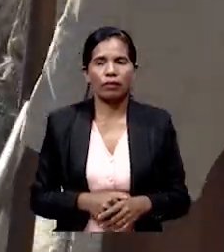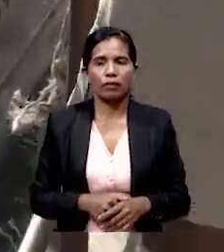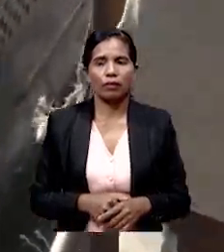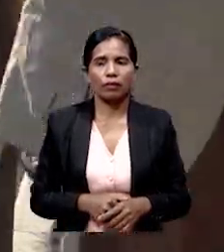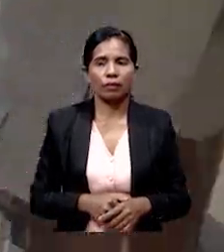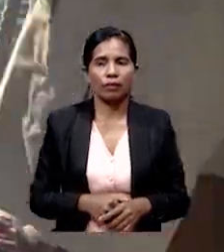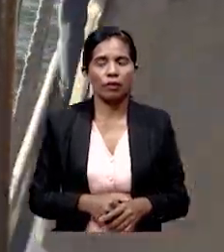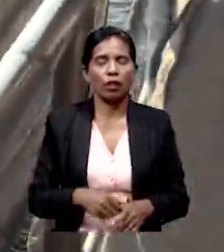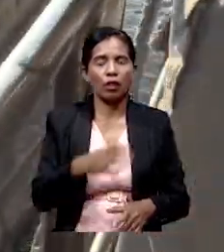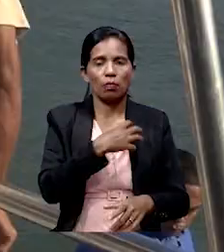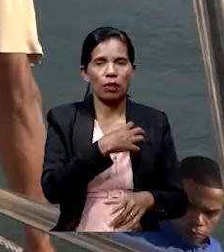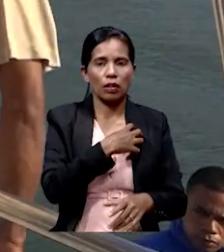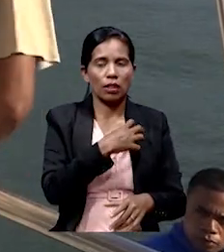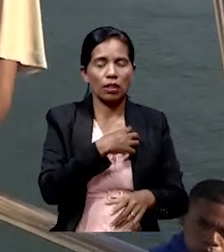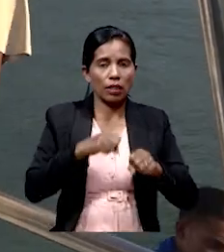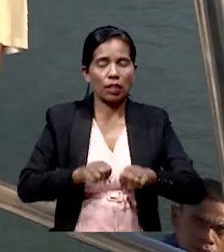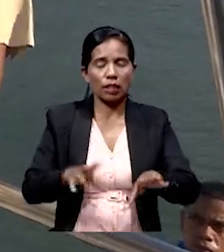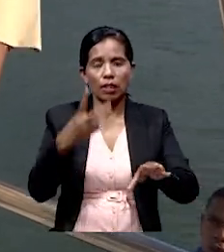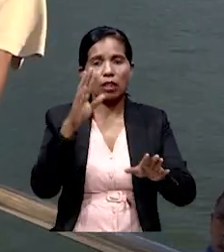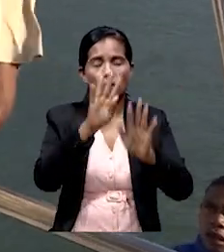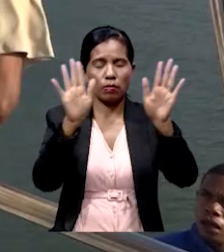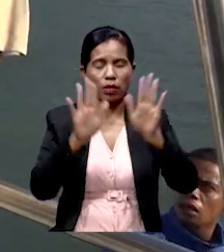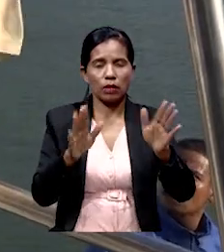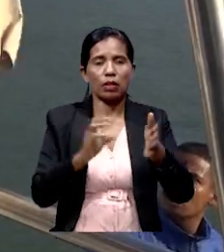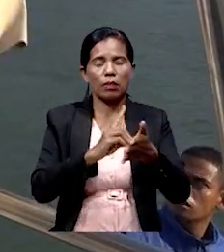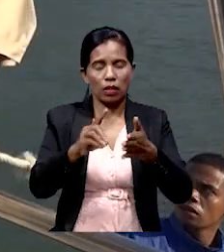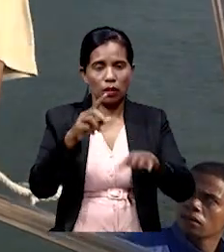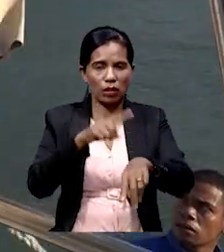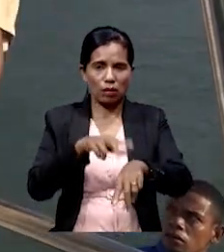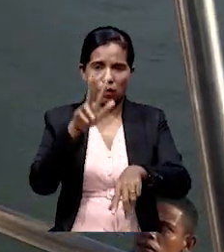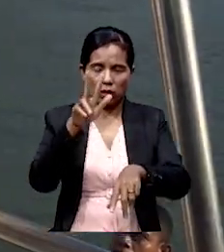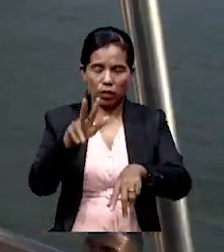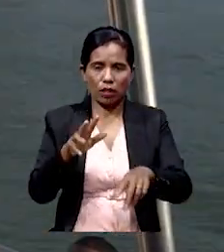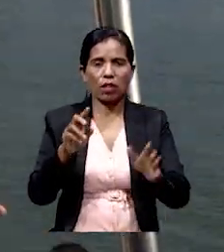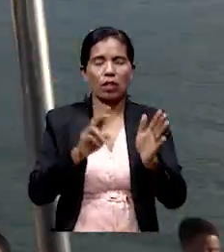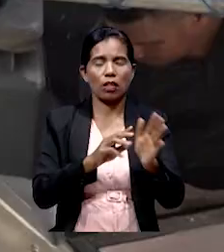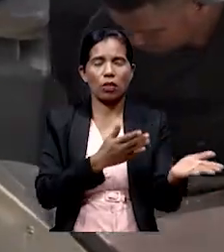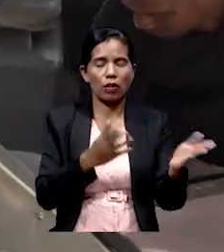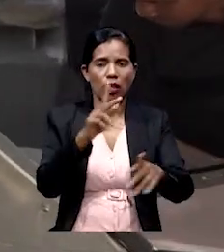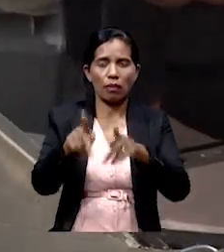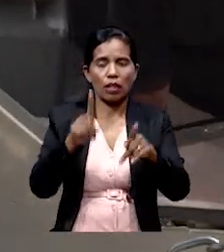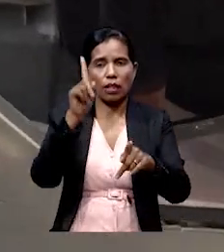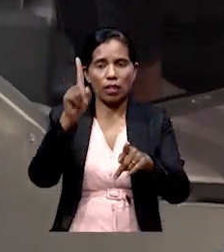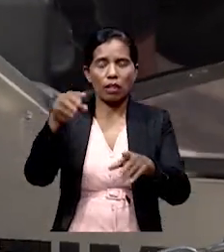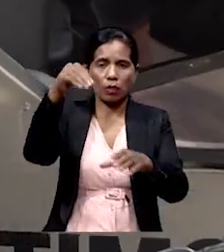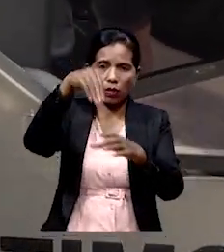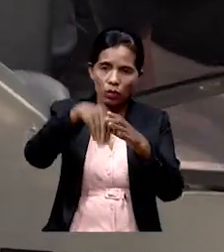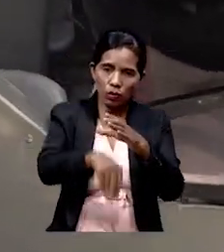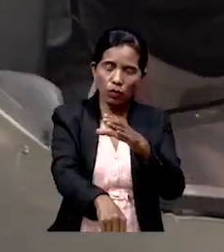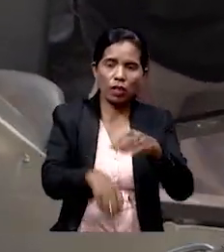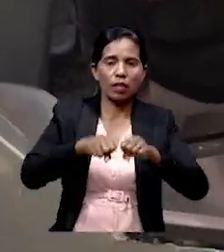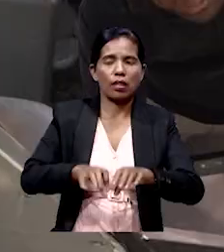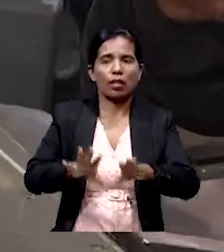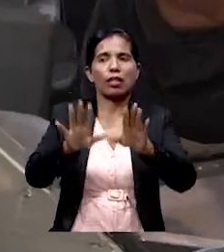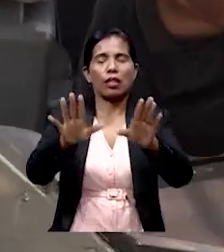Unidari Polisi Maritima hari Minggu semanane majumenus tuku tolu hobalung oras Timor Leste evakuasi dadaung ida lebe mau tihatasi area Dolokoan